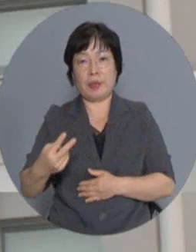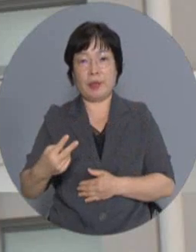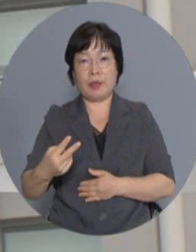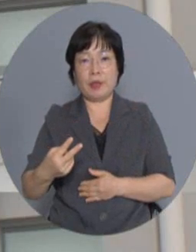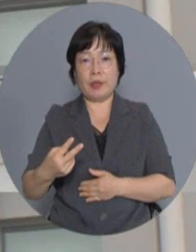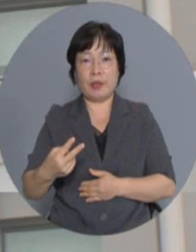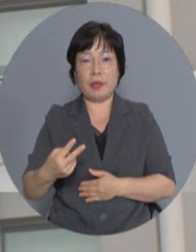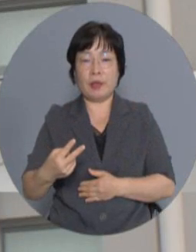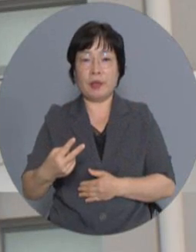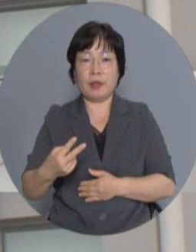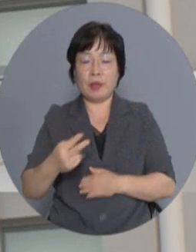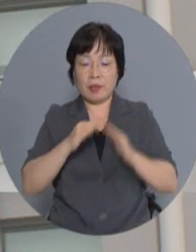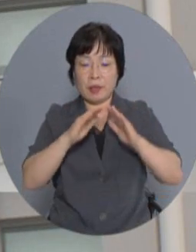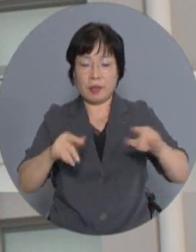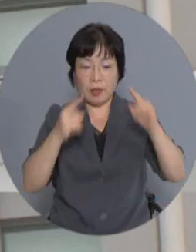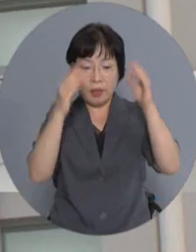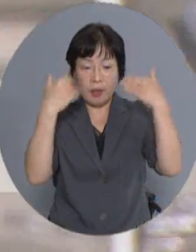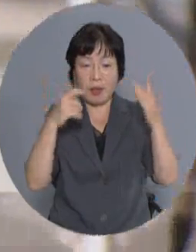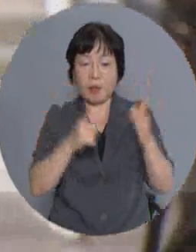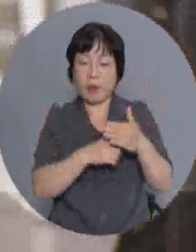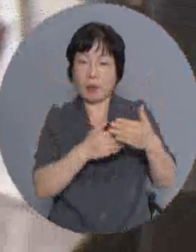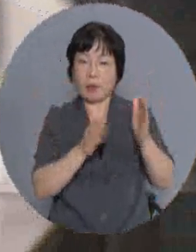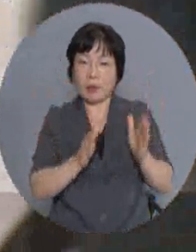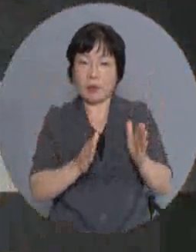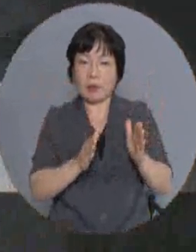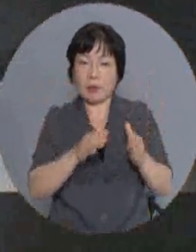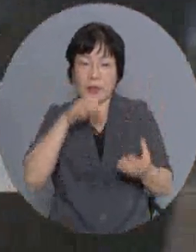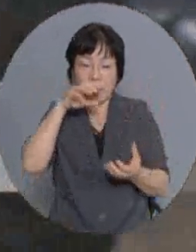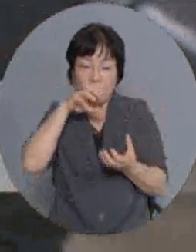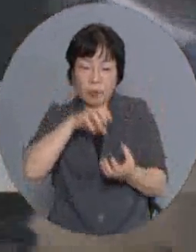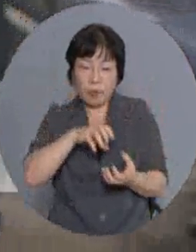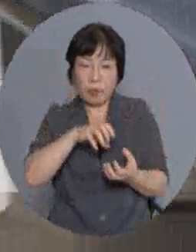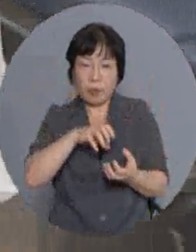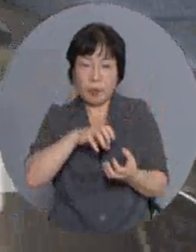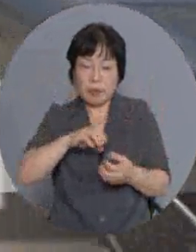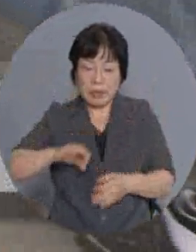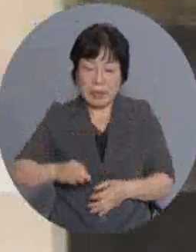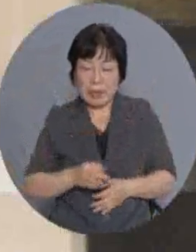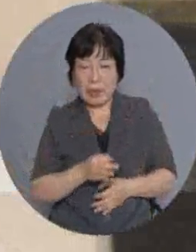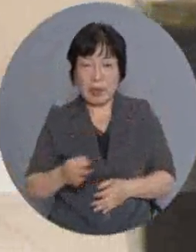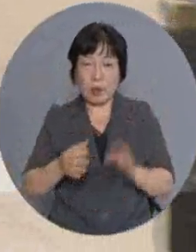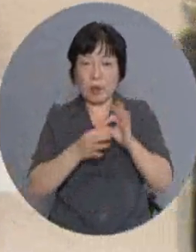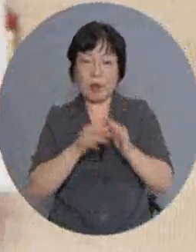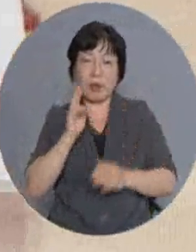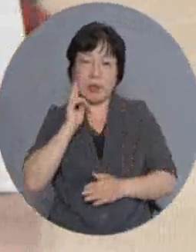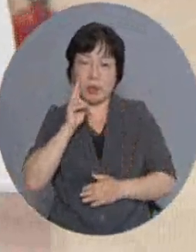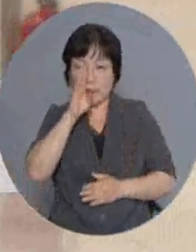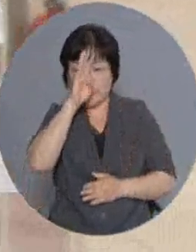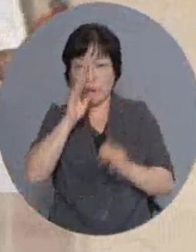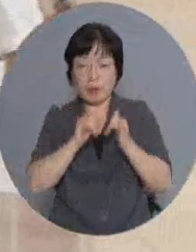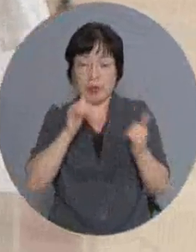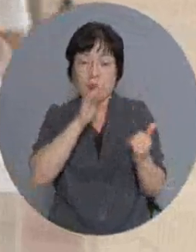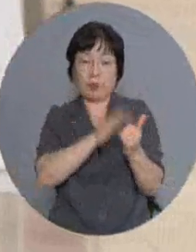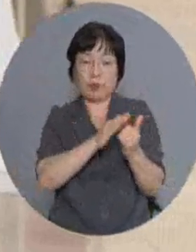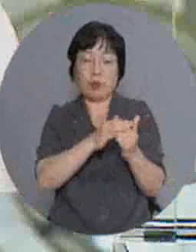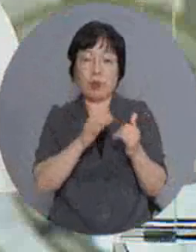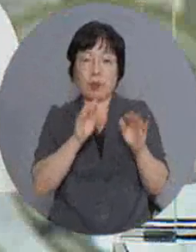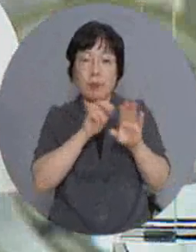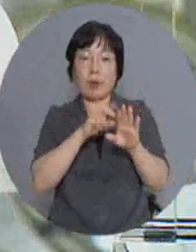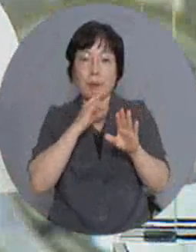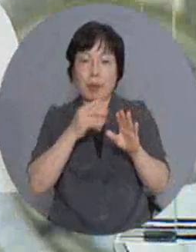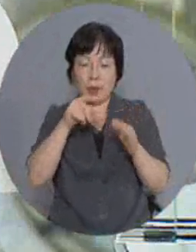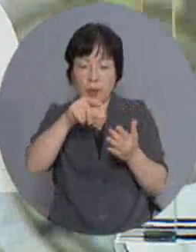이에 따라 전남대 병원 응급실은 심정지와 장중첩증 등 중증도가 높은 소화 응급 환자만